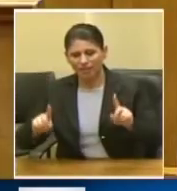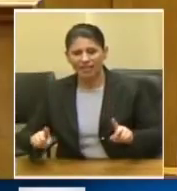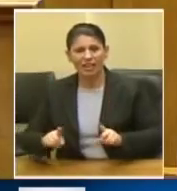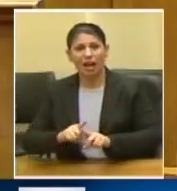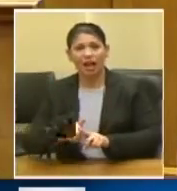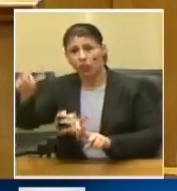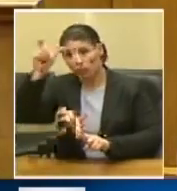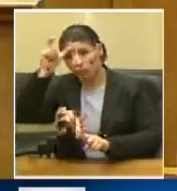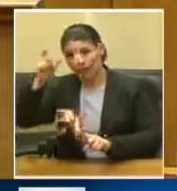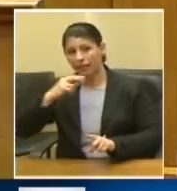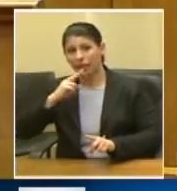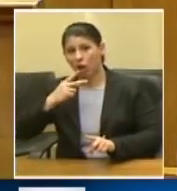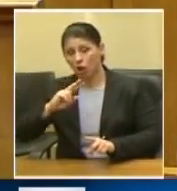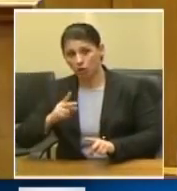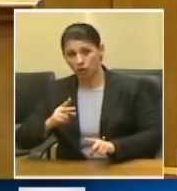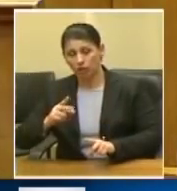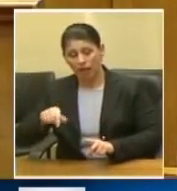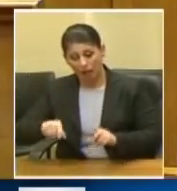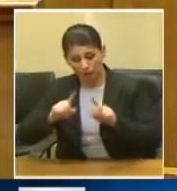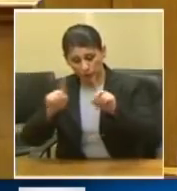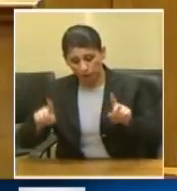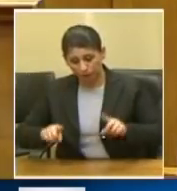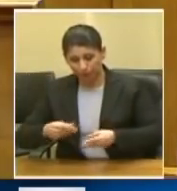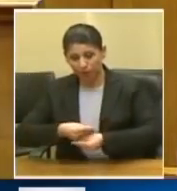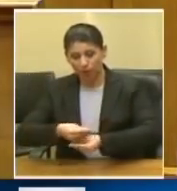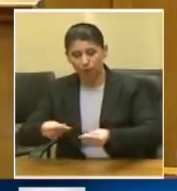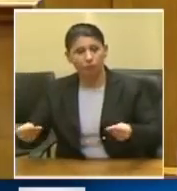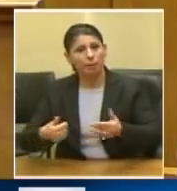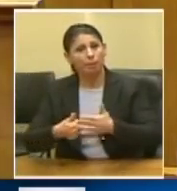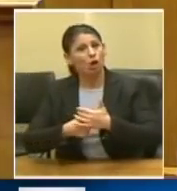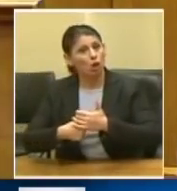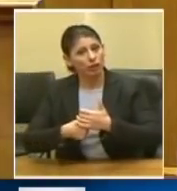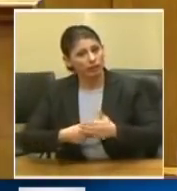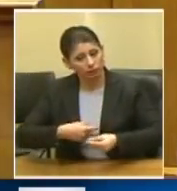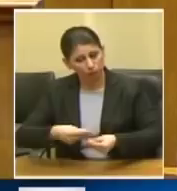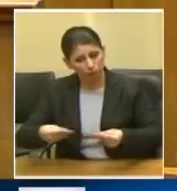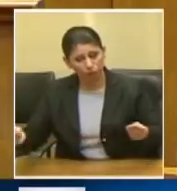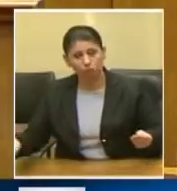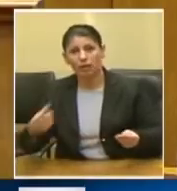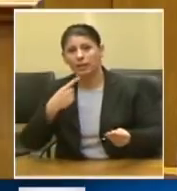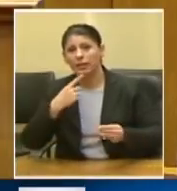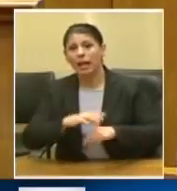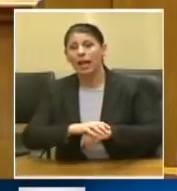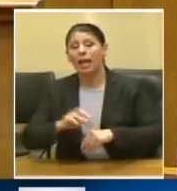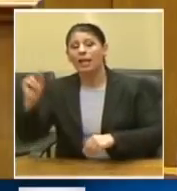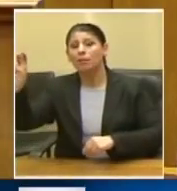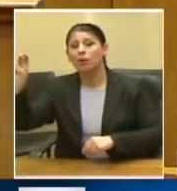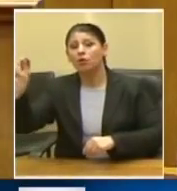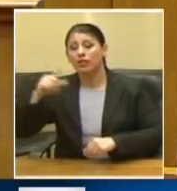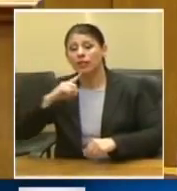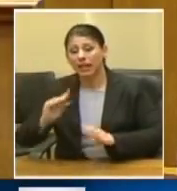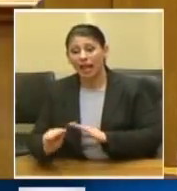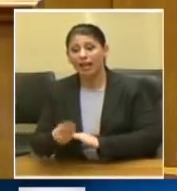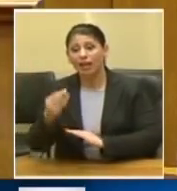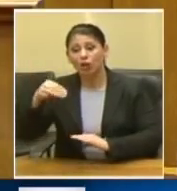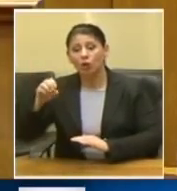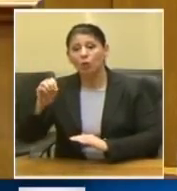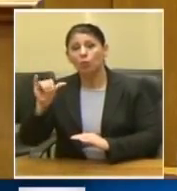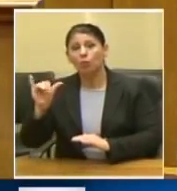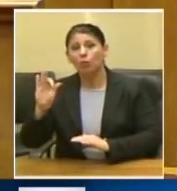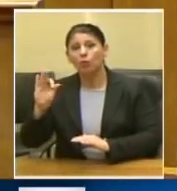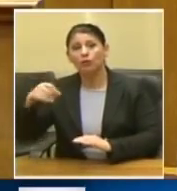τουρκικά, το οποίο μοιράσατε στη μειονότητα και υποσχεθήκατε εκλογή του Μουφτή. Στα τουρκικά αυτοί